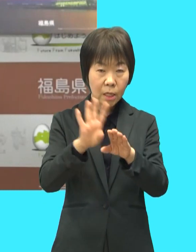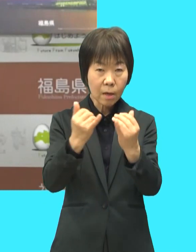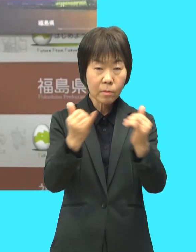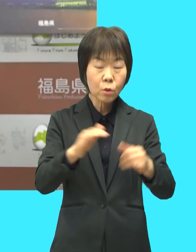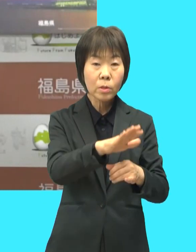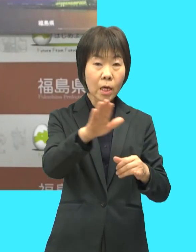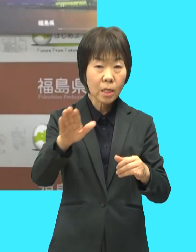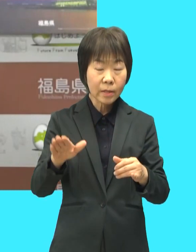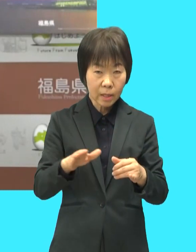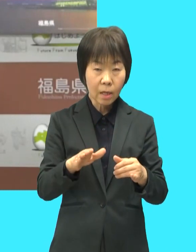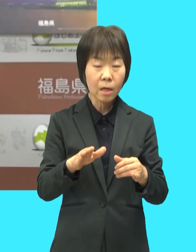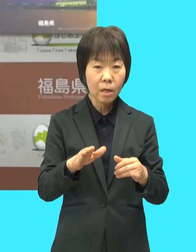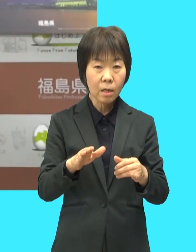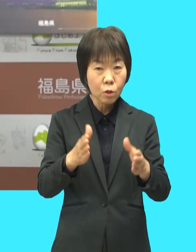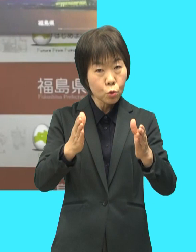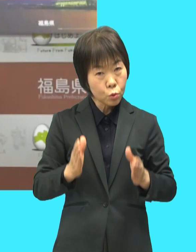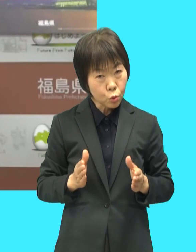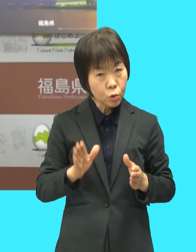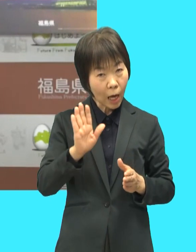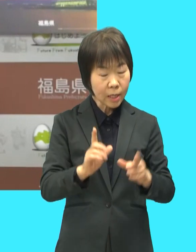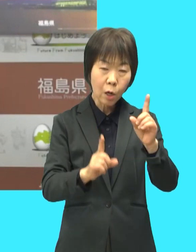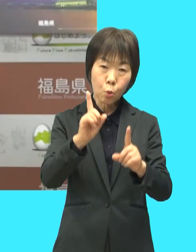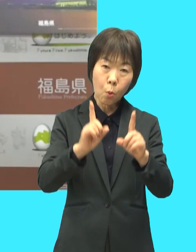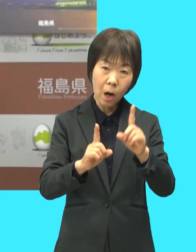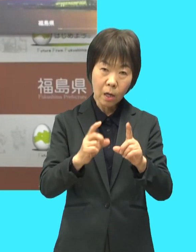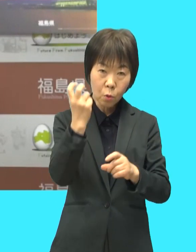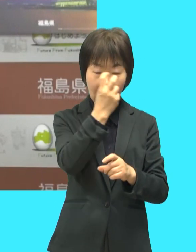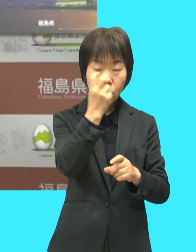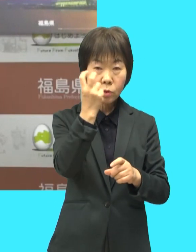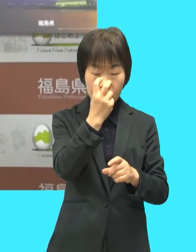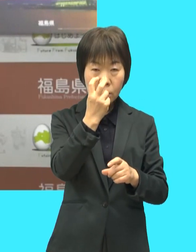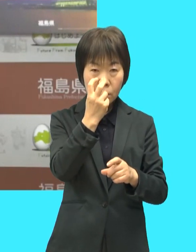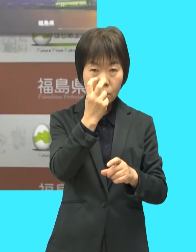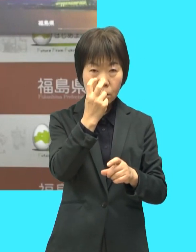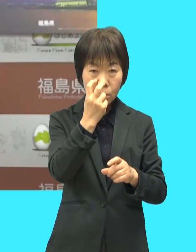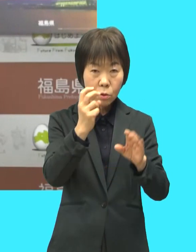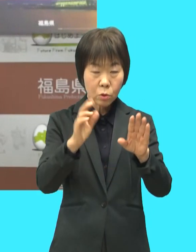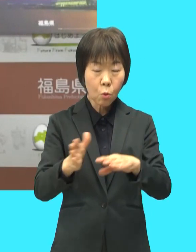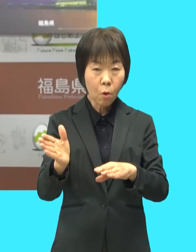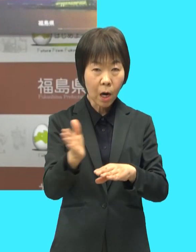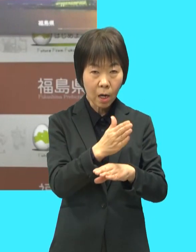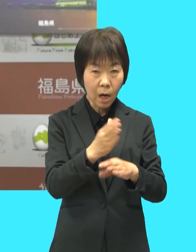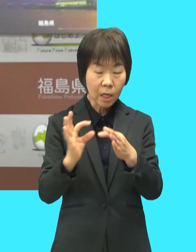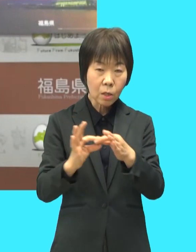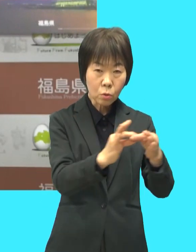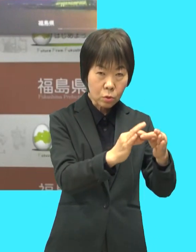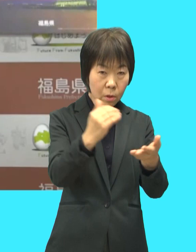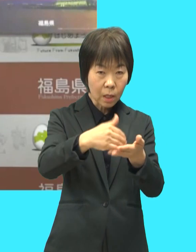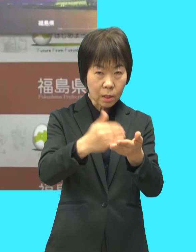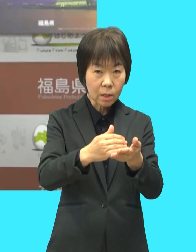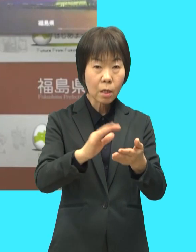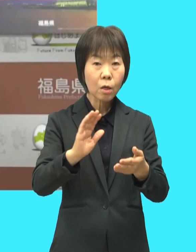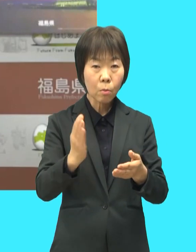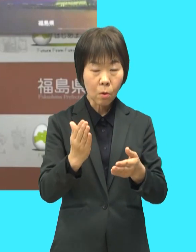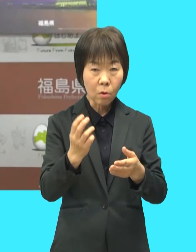の皆さんでその自粛がされていたかという確認というか、今日からまたその継続されるということですけれども、